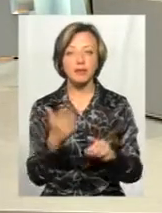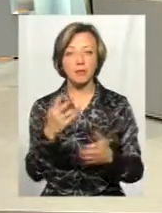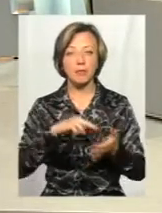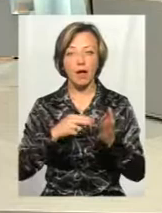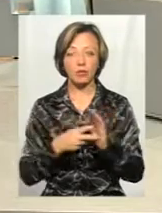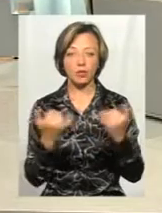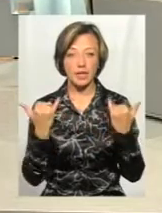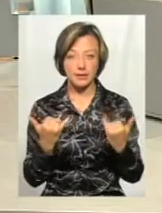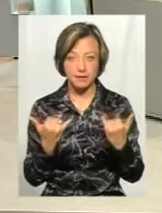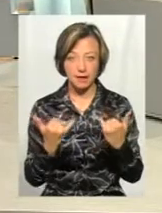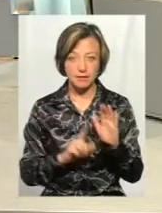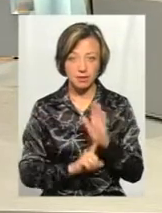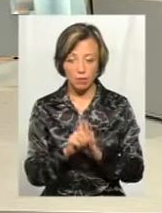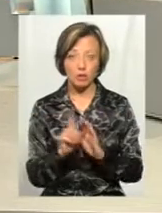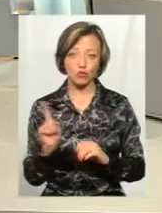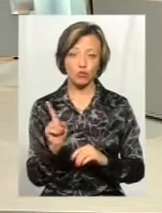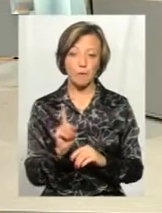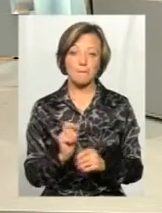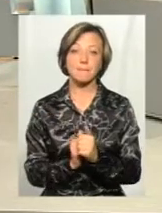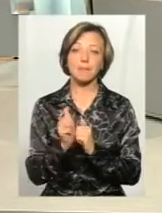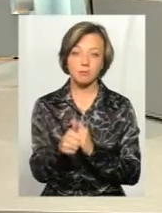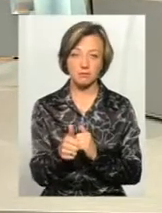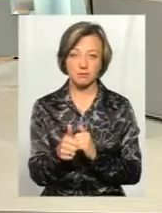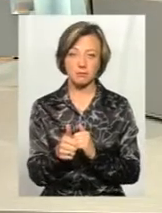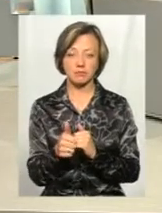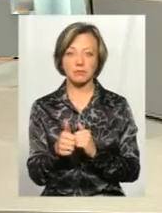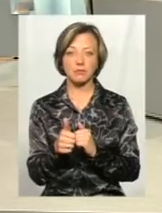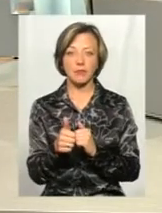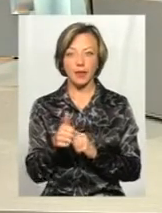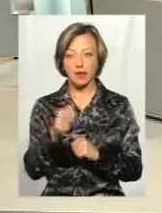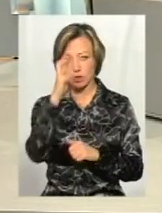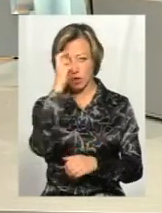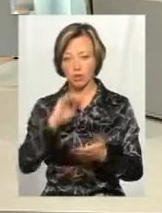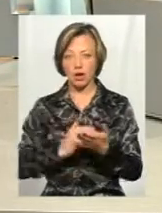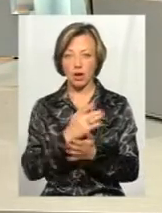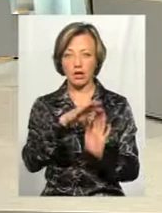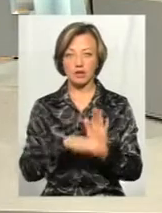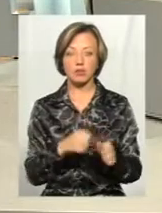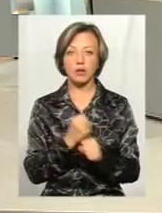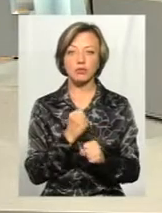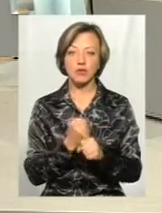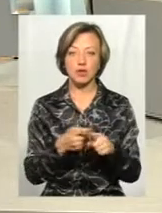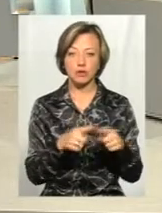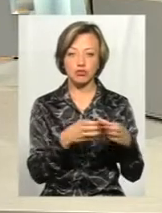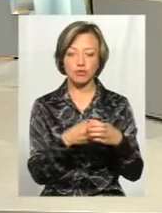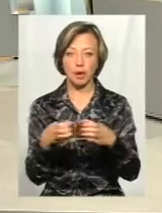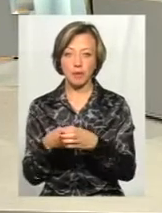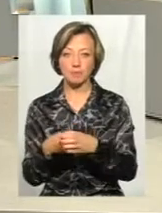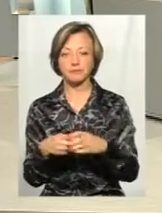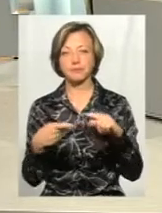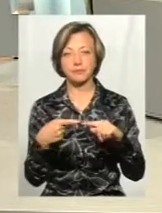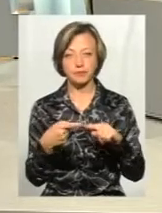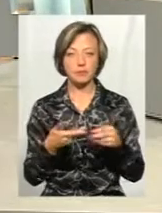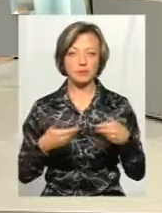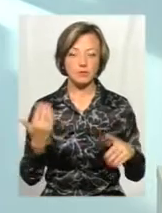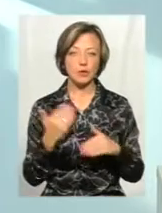плануєте зараз запустити, щоб саме на випередження, крім Держгеокадастру, працювали саме ці штаби? Ну, по-перше, ми